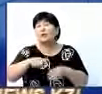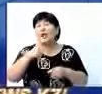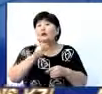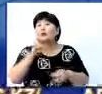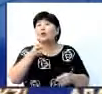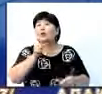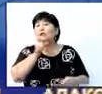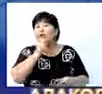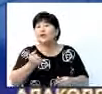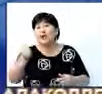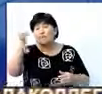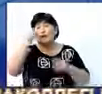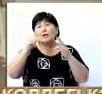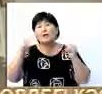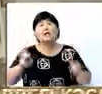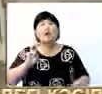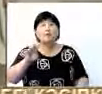Қорқыт Ата мемориалдық кешеніне барды.